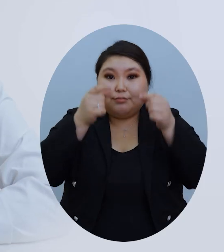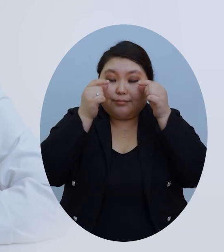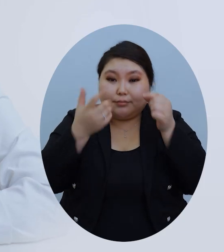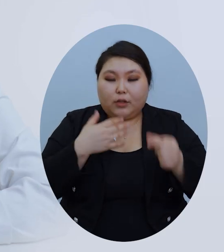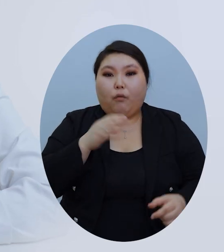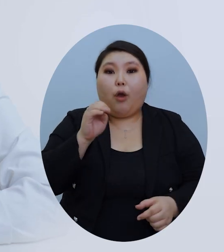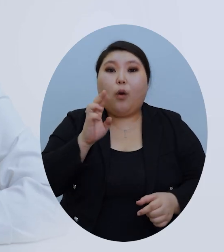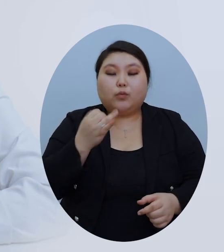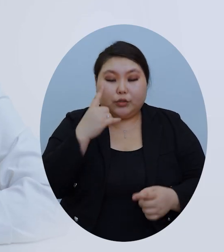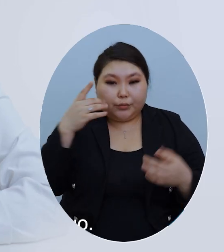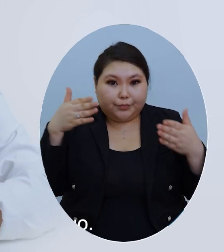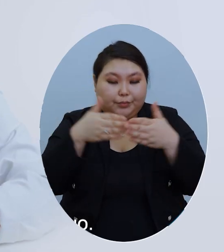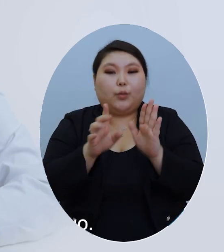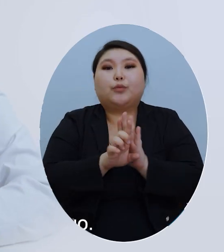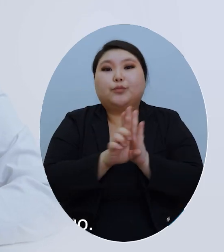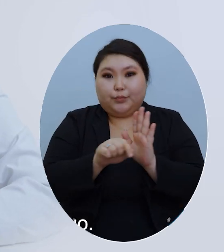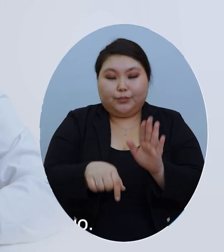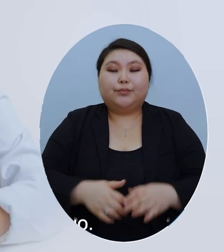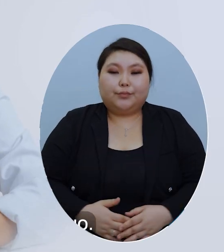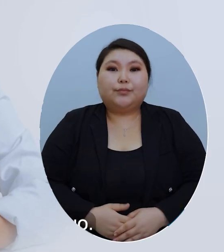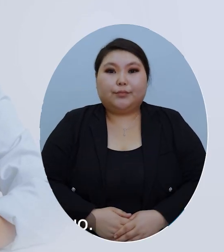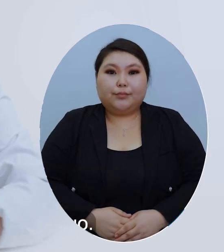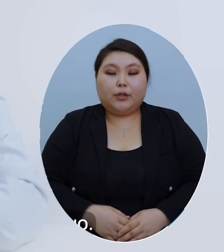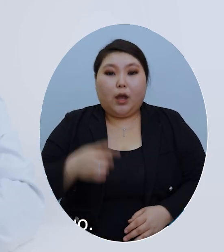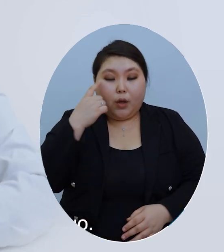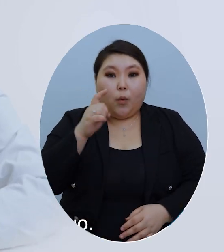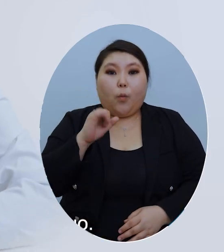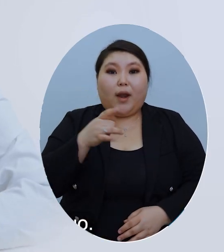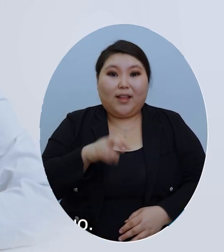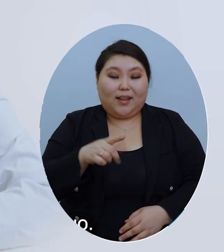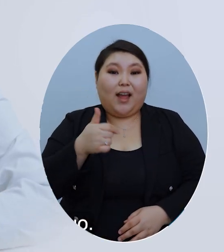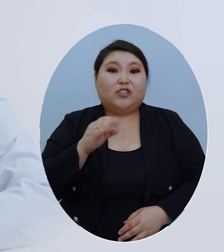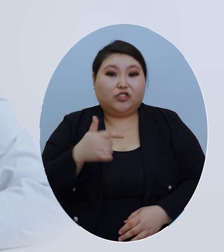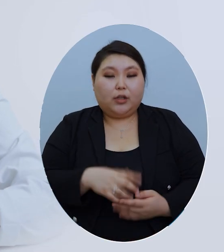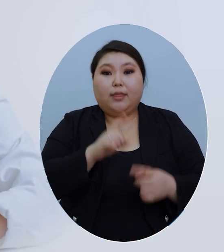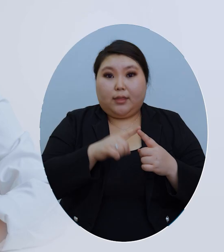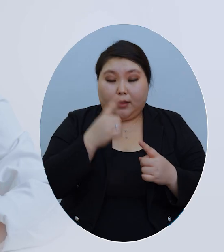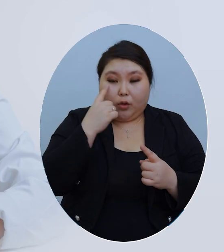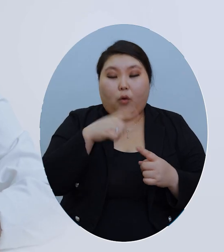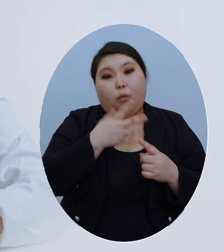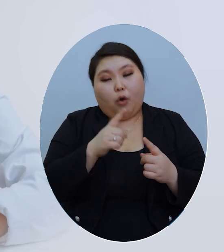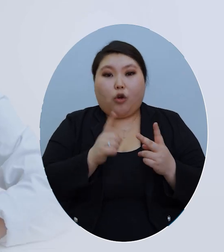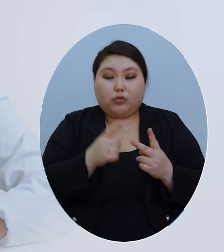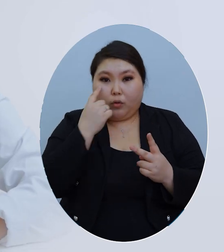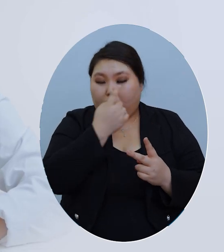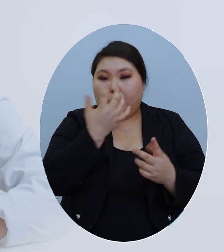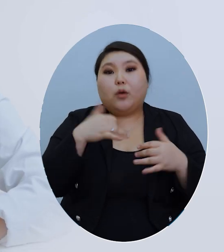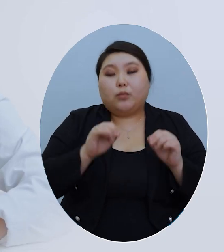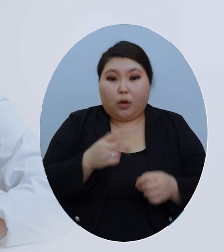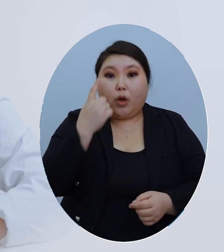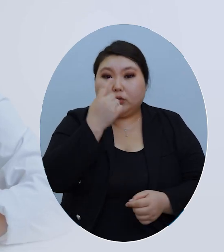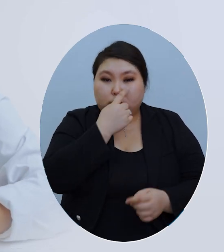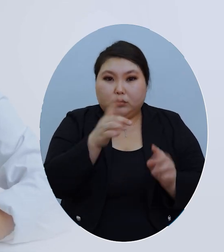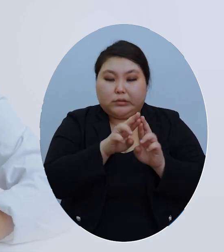болгох боломжтой байдаг. Хугарлын гажиг нэг болон хоёр нүдэнд тохиолдож болно. хоёр нүдэнд мөн ялгаатай тохиолдож